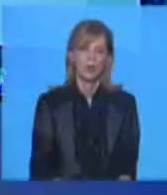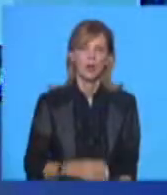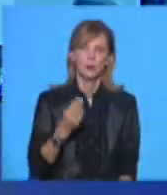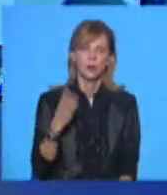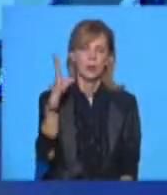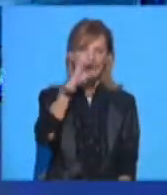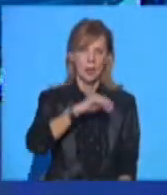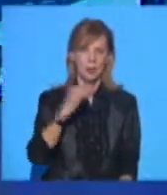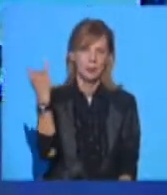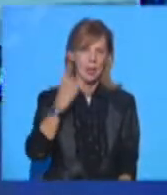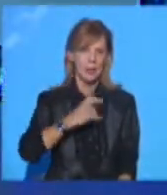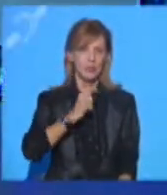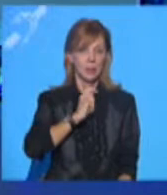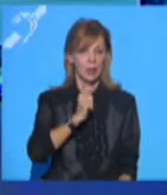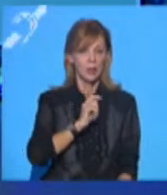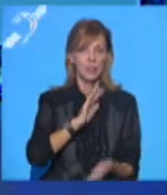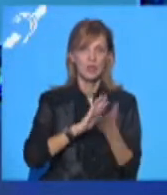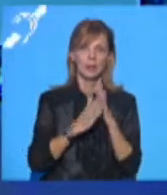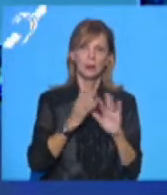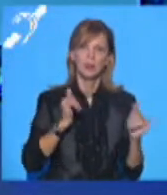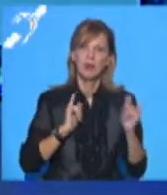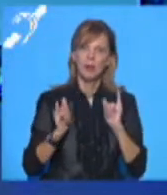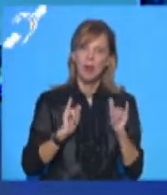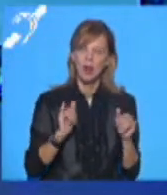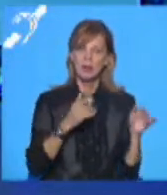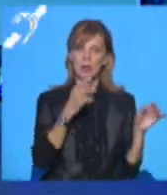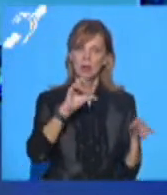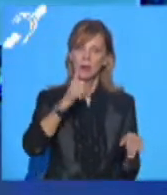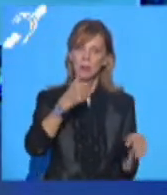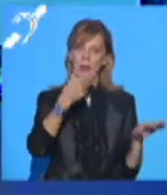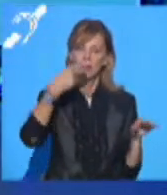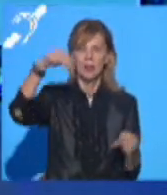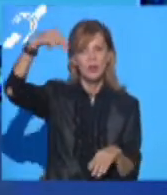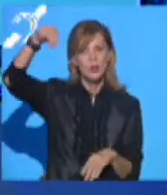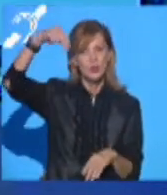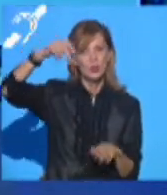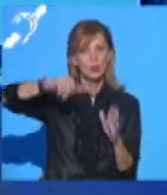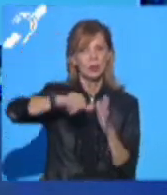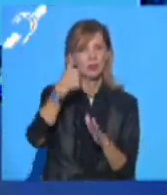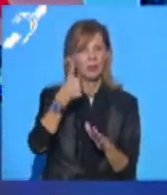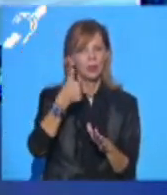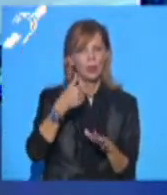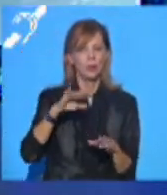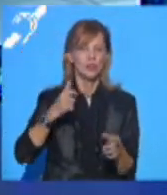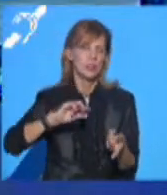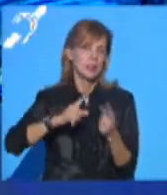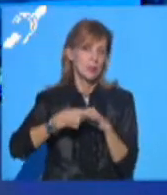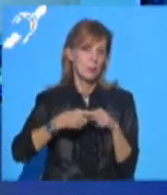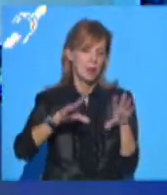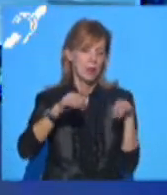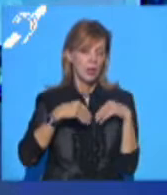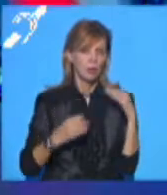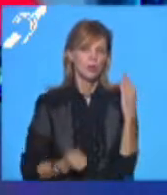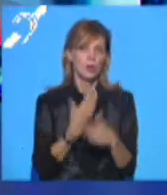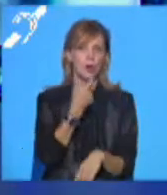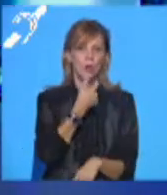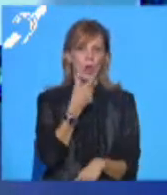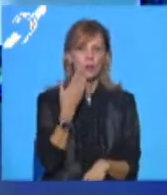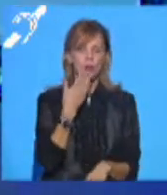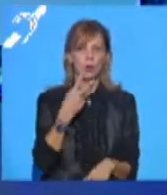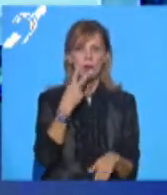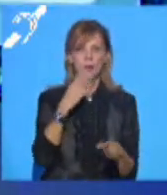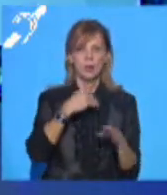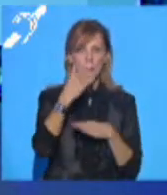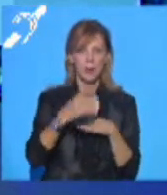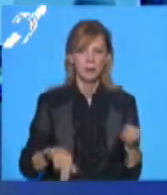Bună seara și bun găsit la Telejurnal. S-a încheiat vacanța și de mâine sună din nou clopoțelul. Ce schimbări aduce noul an școlar? Vă spun imediat